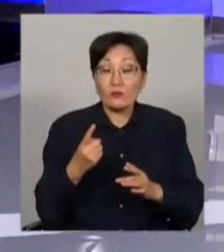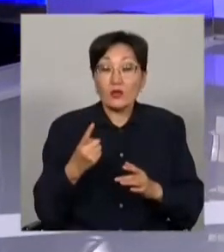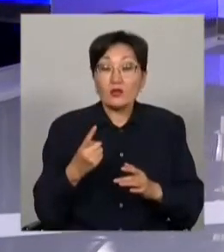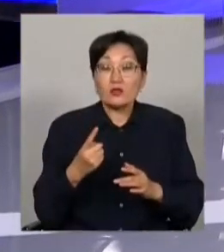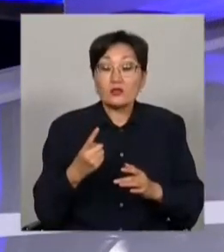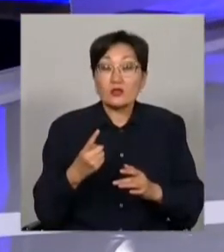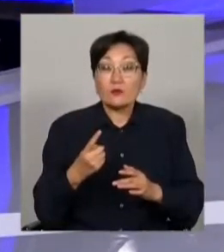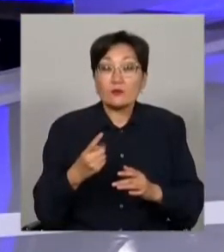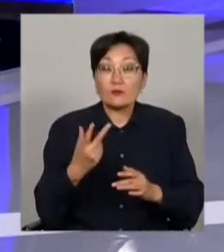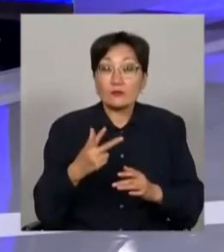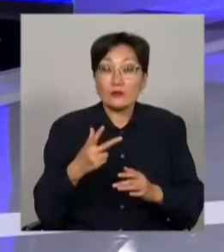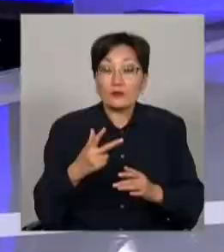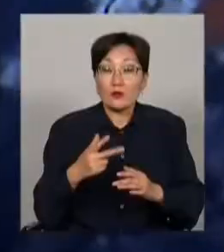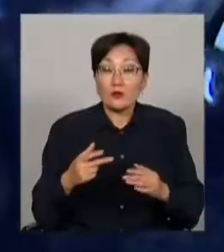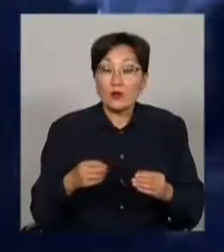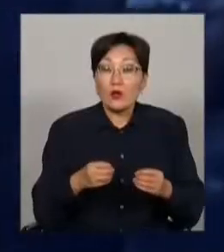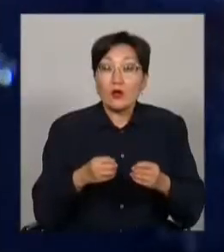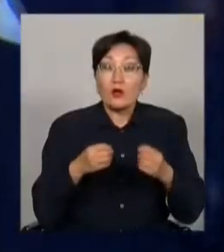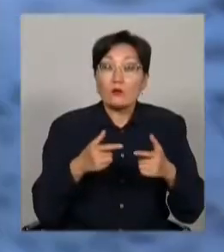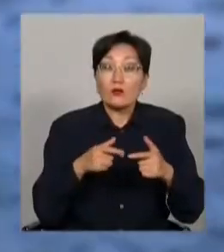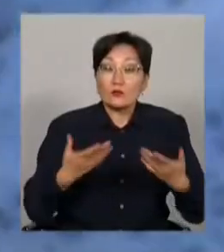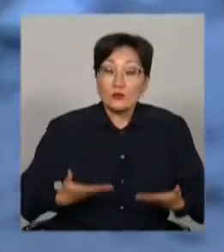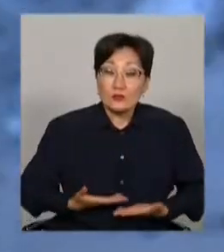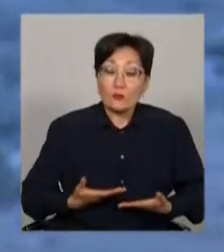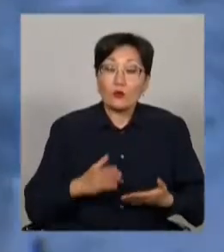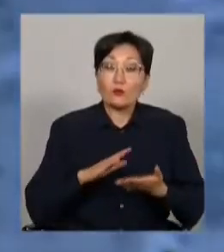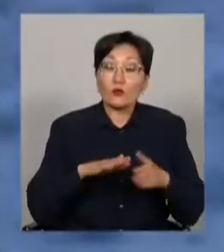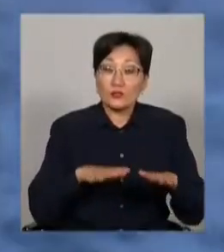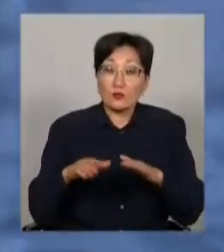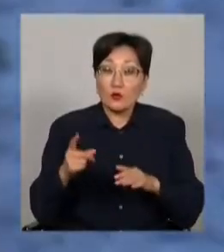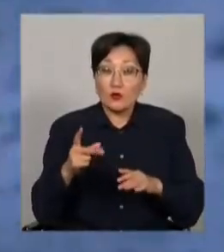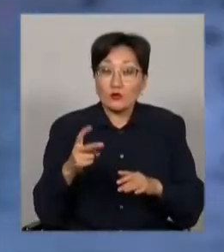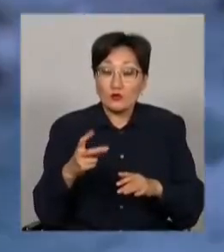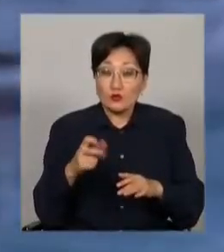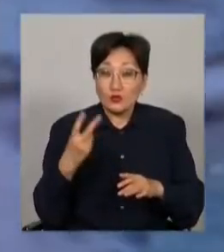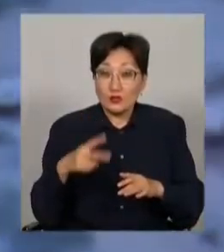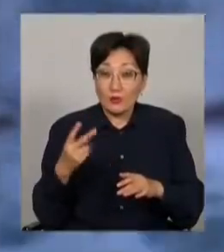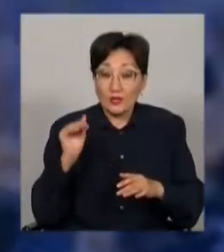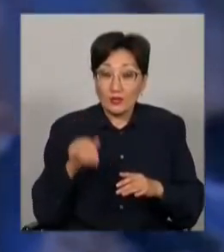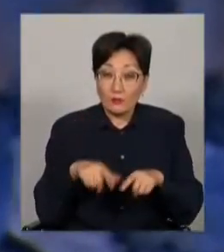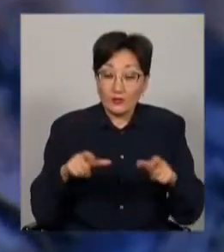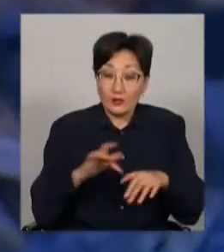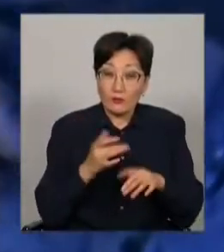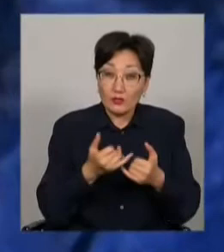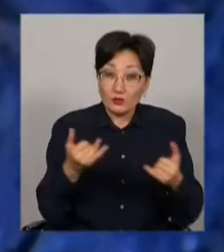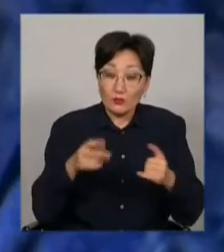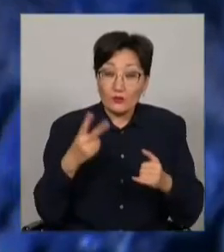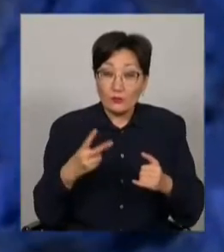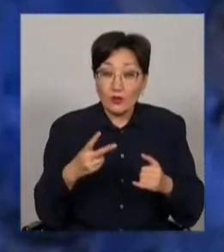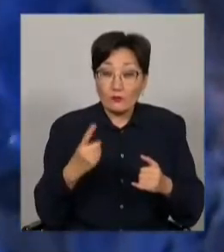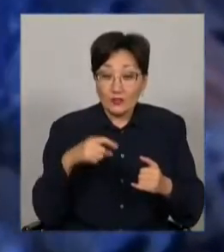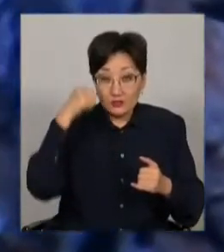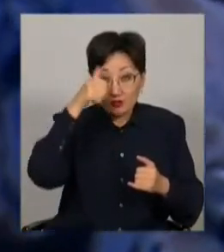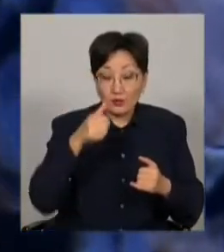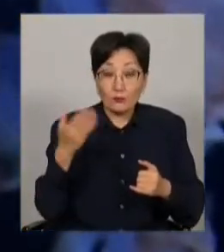90-ында орналастыру орындарымен 322 мың адамға қызмет көрсетілді. Бұл 2021 жылдың сол